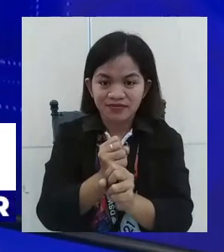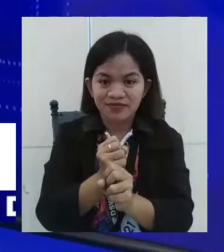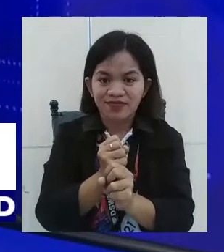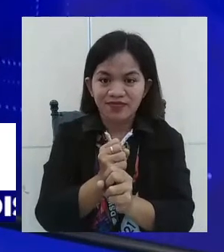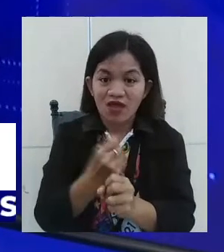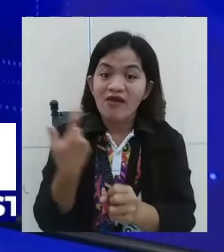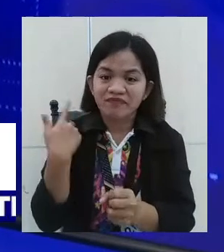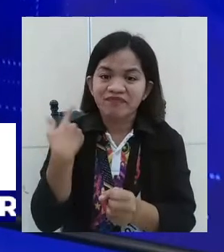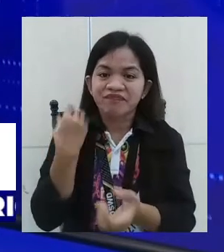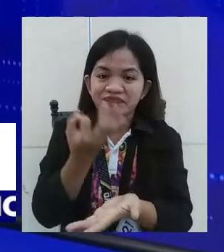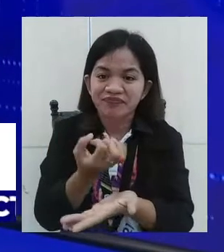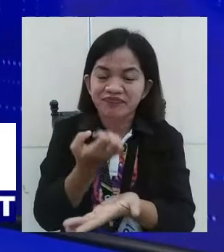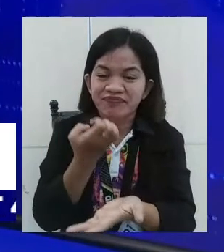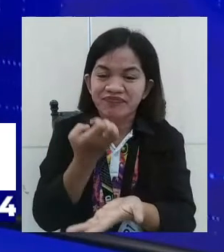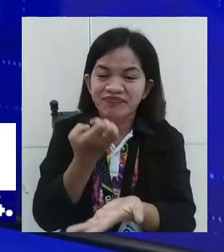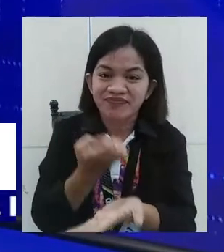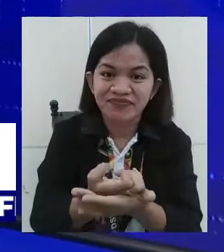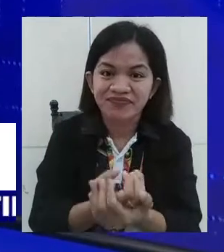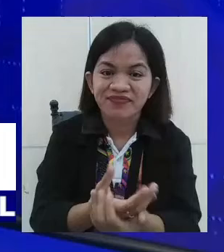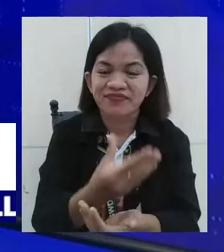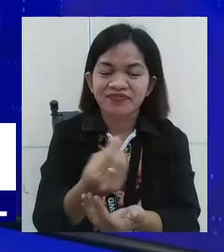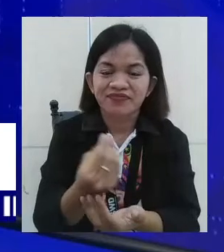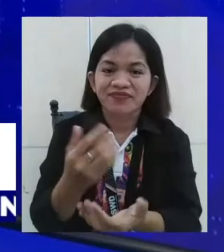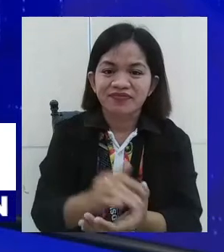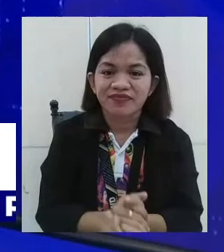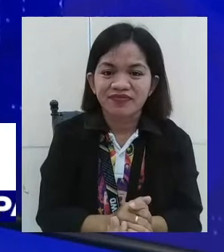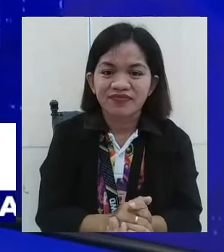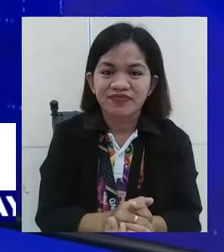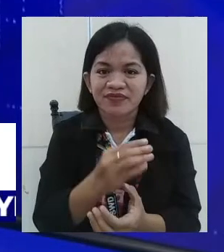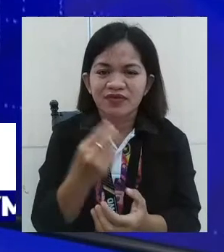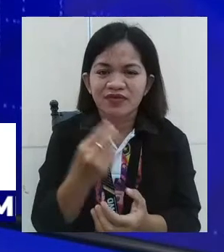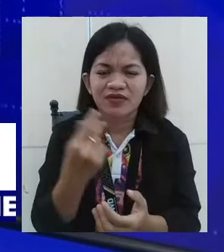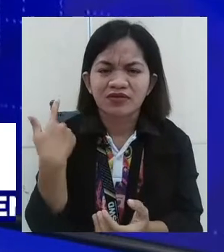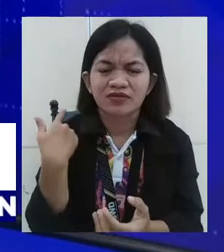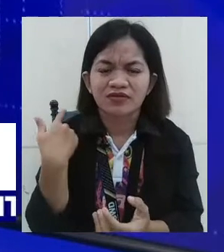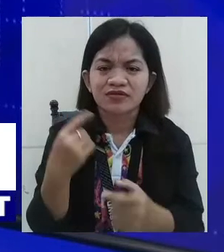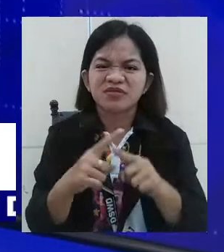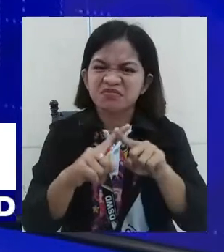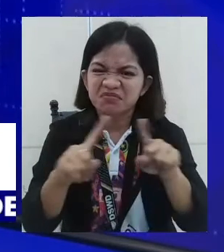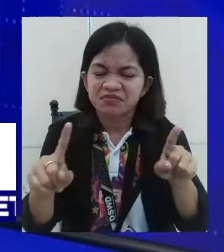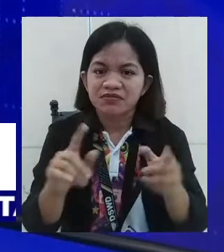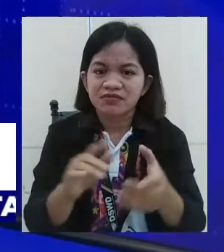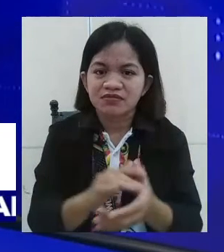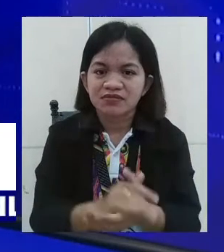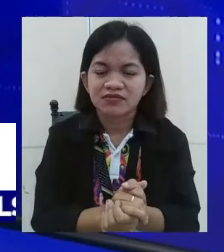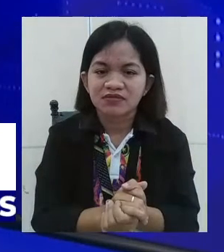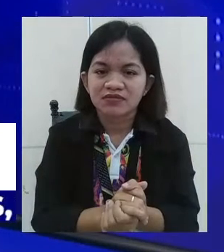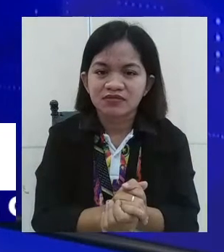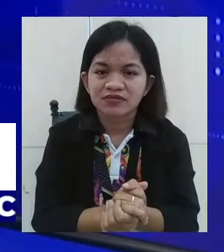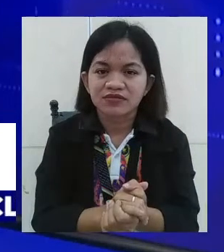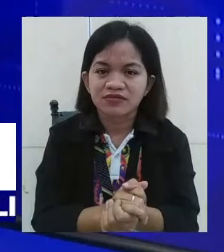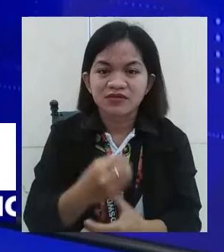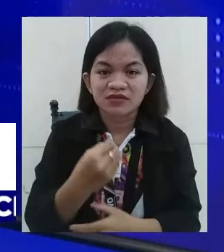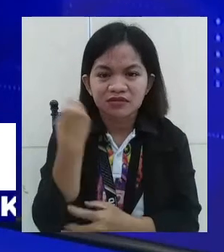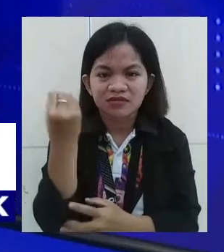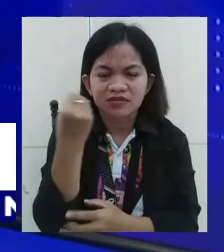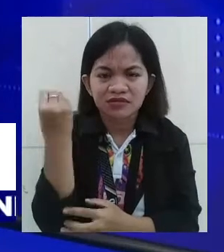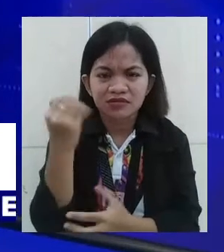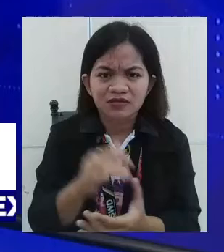So, nakakaano sila, kumikita sila, but probably in other, like sabi ko, itong missing link